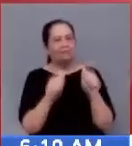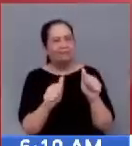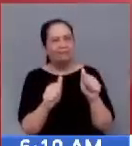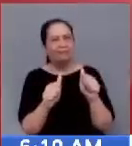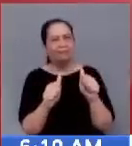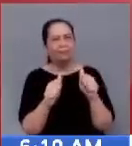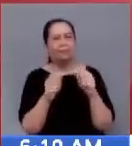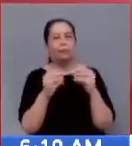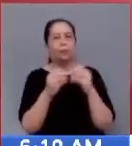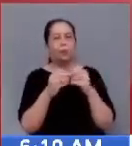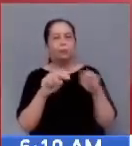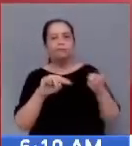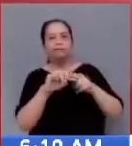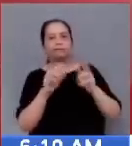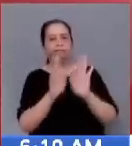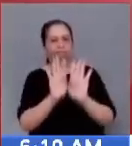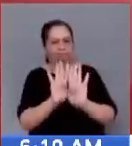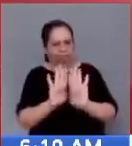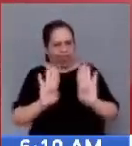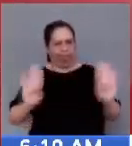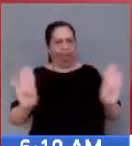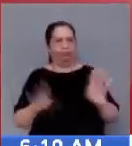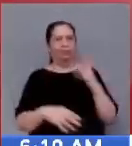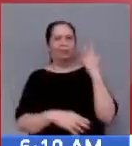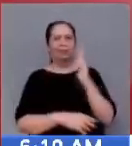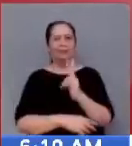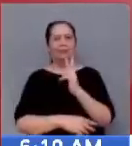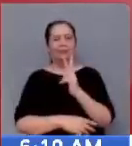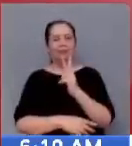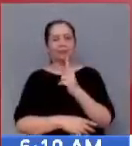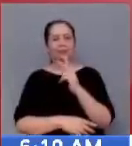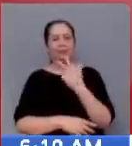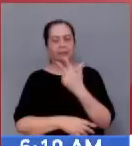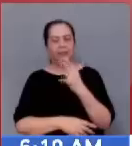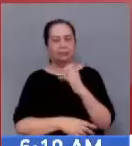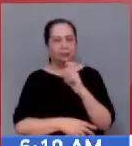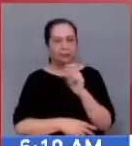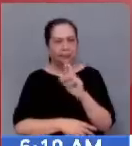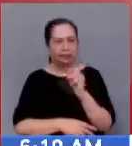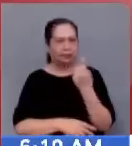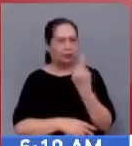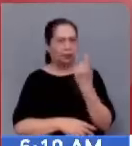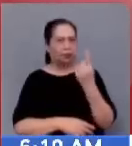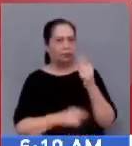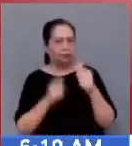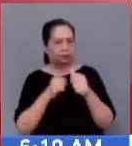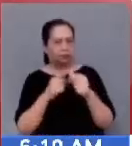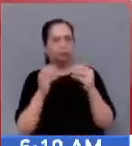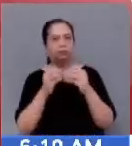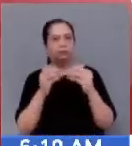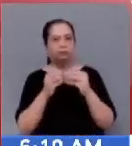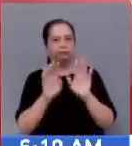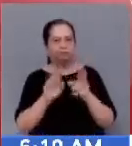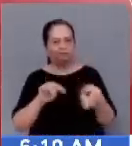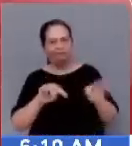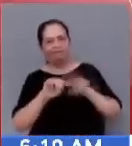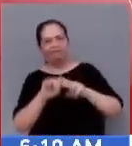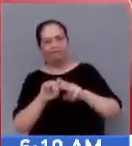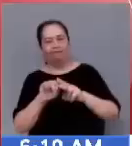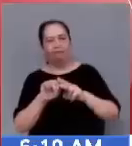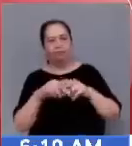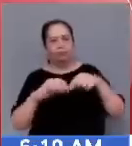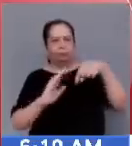ano. Instead of 30 meters nung una, mas mahaba na sa 30 meters yung binabaon ngayon.